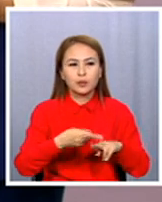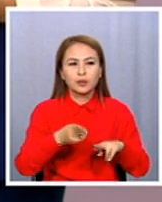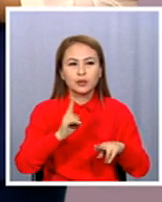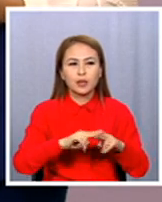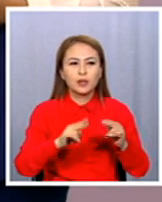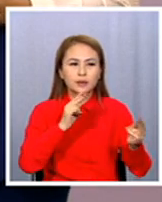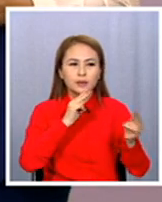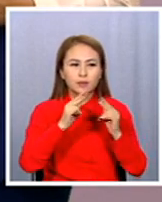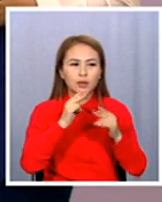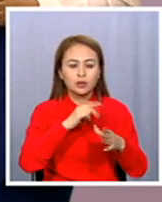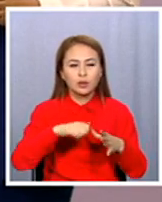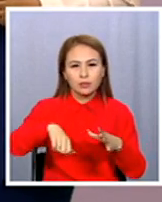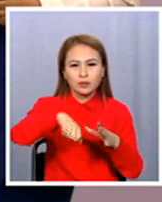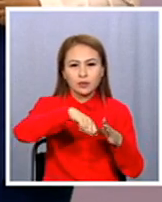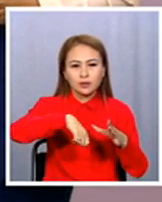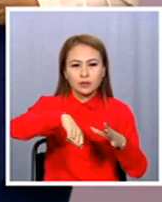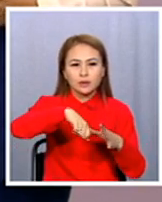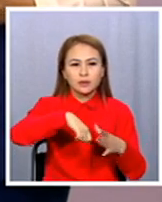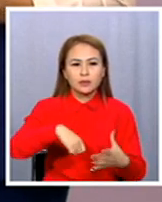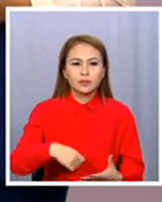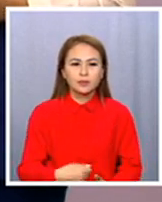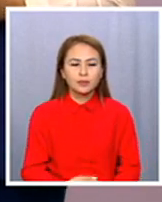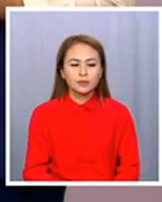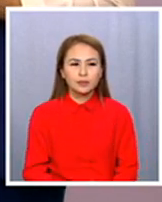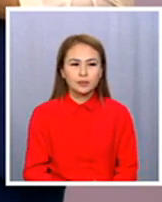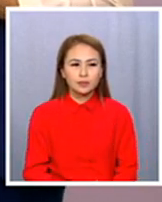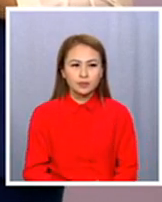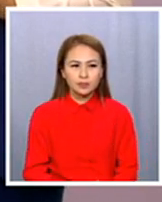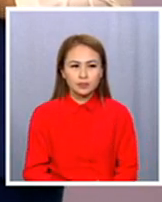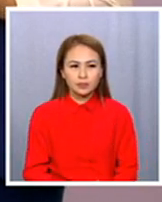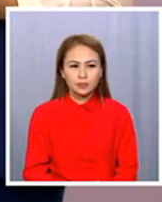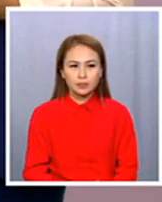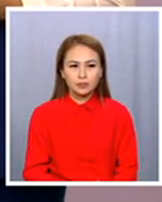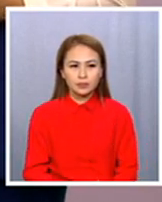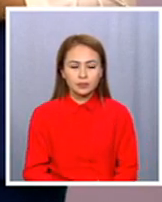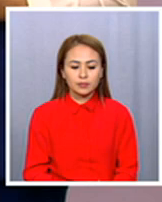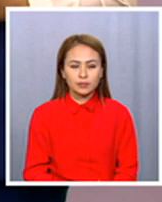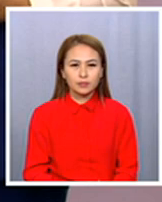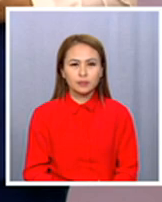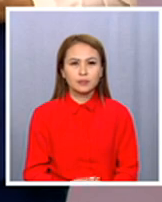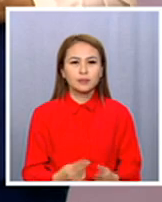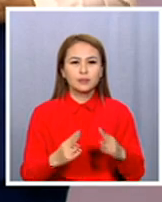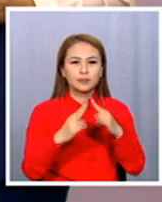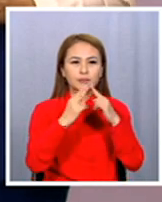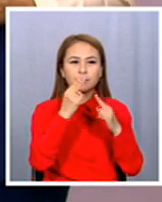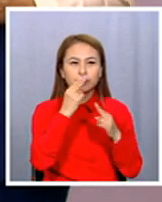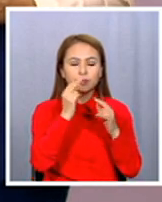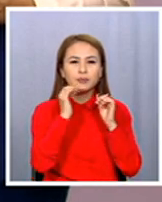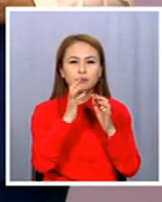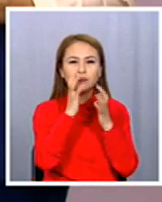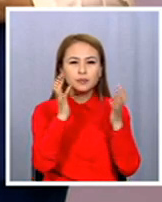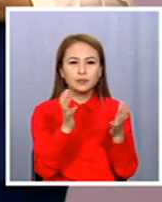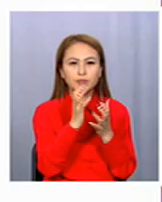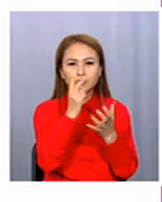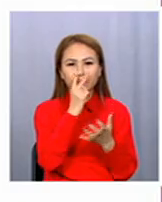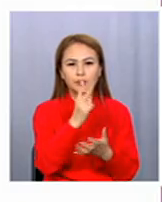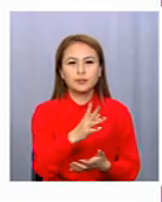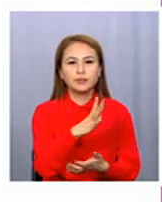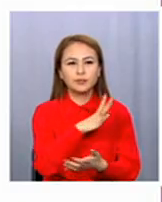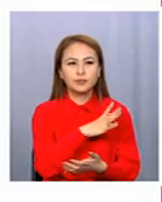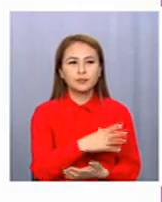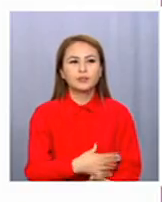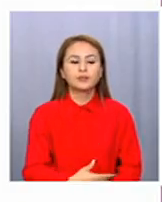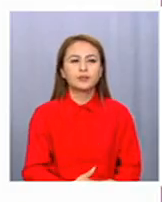Тағамдар сықпа құтыға салынады. Міне, сендер ғарыштағы тағамдардың қалай сақталатынын көріп отырсыңдар.